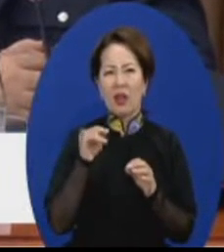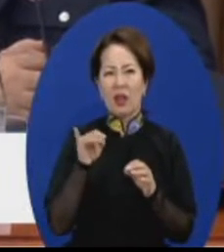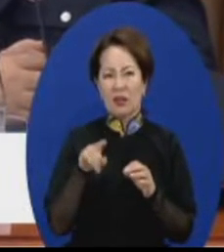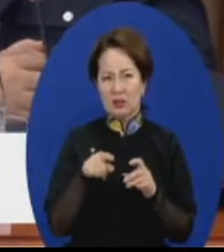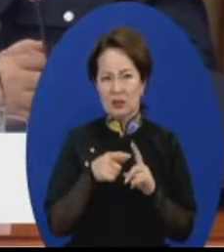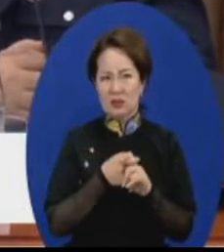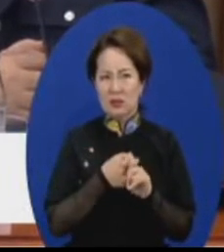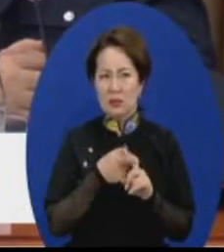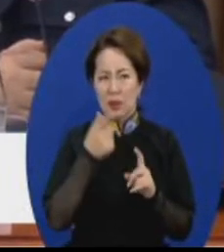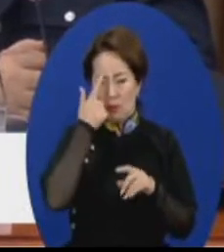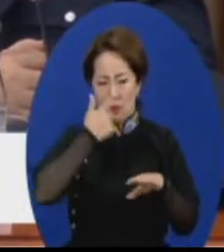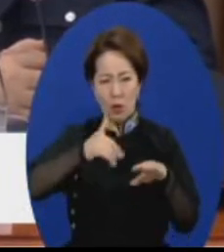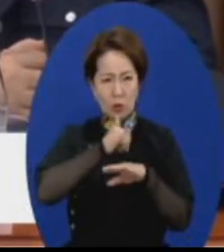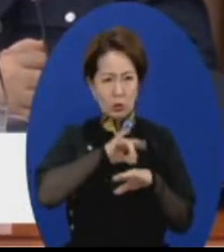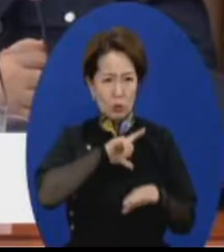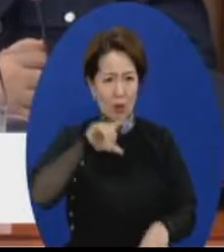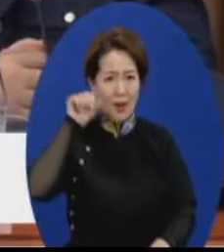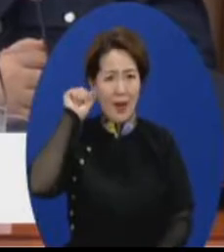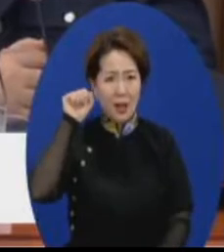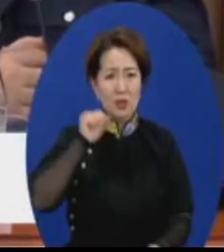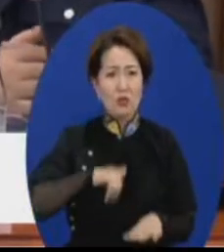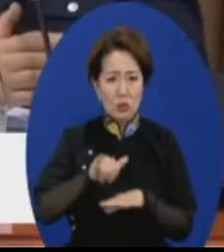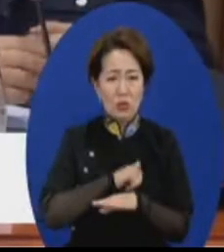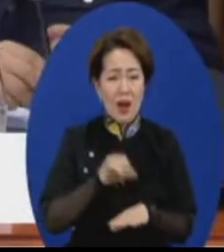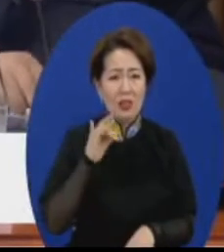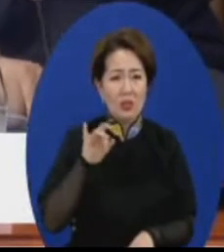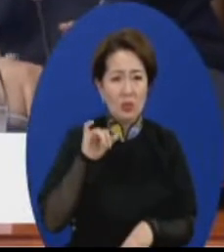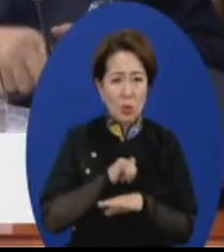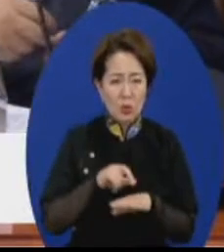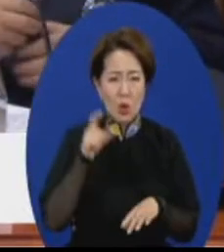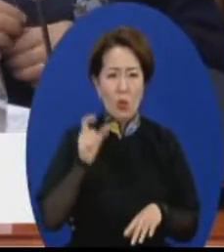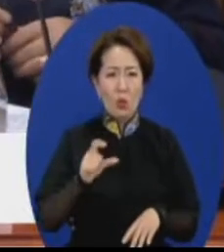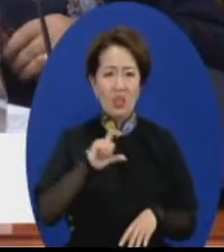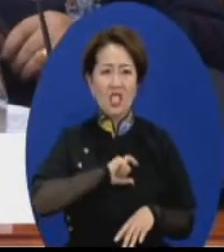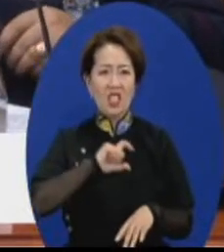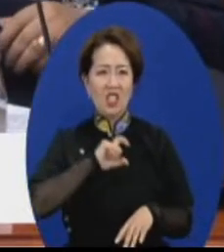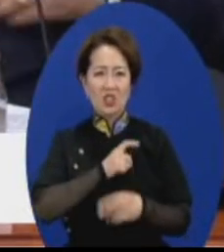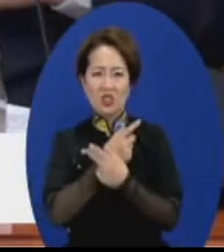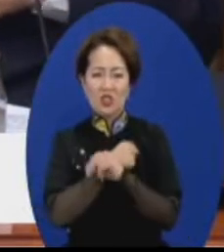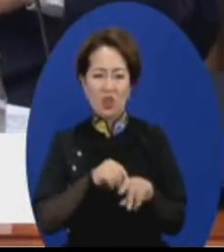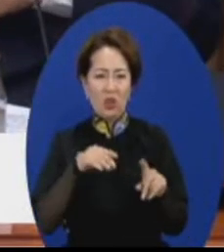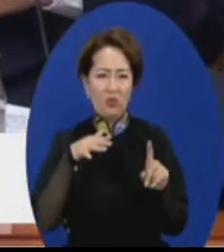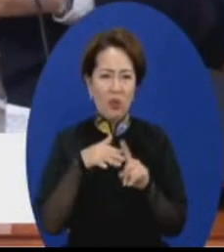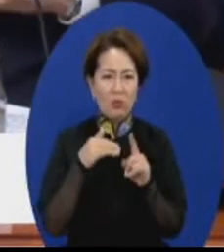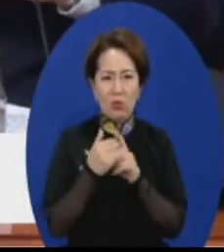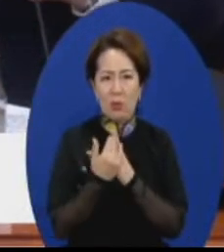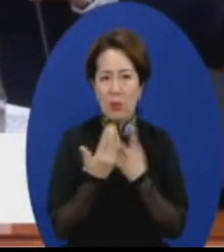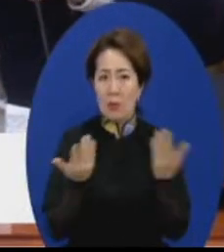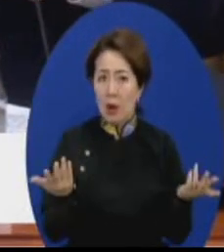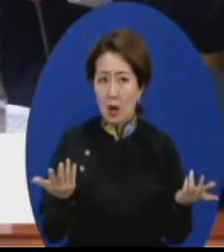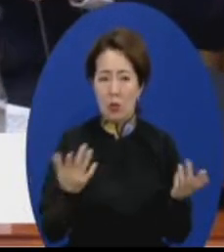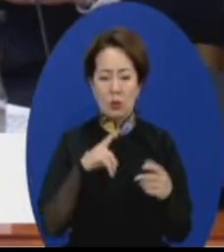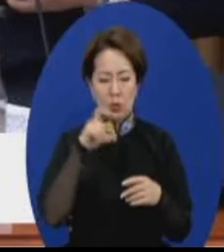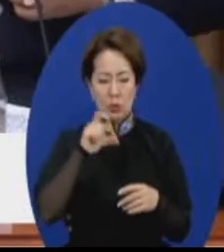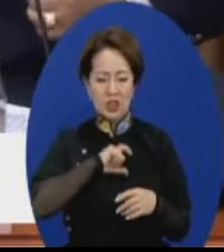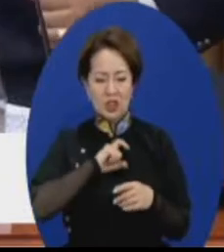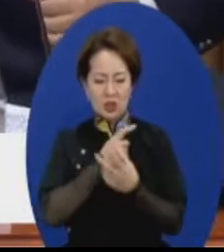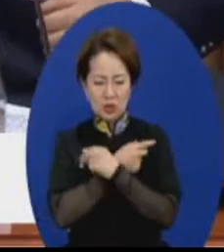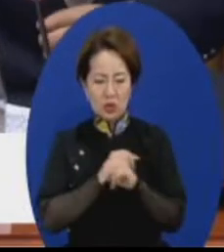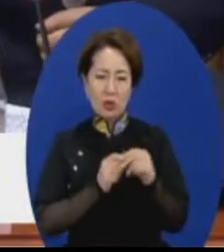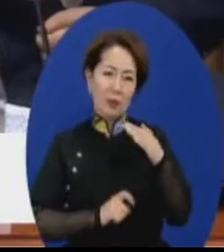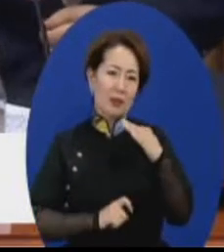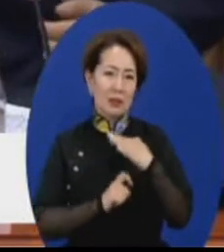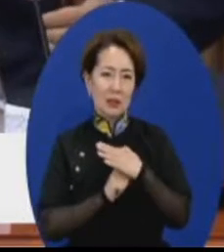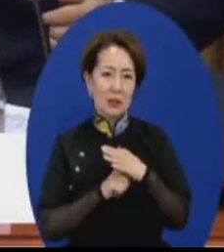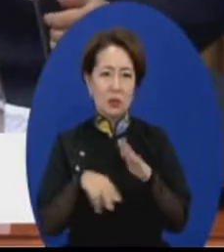хэрэгтэй. Монгол бол алсарчсан улс. Хүний эрх хэрэгчлөө бид нар хөндөөгүй. Гэхдээ хүний эрх хэрэгчлөө бас хэмжээ хязгаар